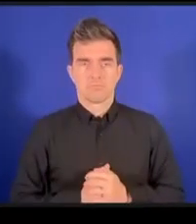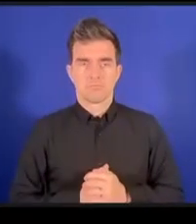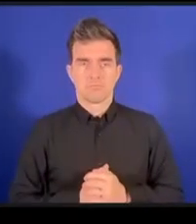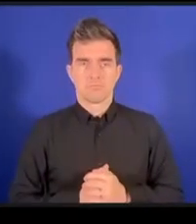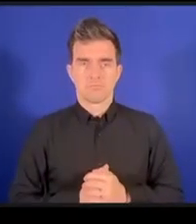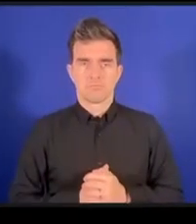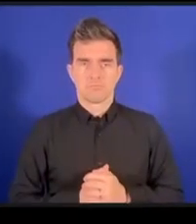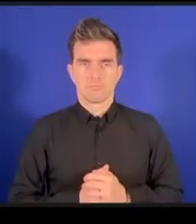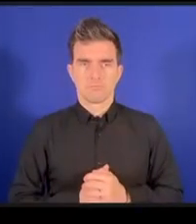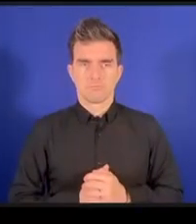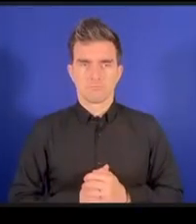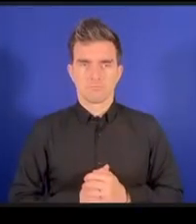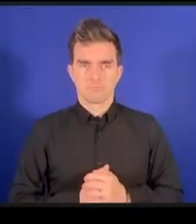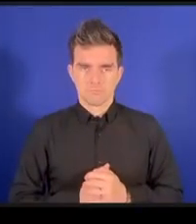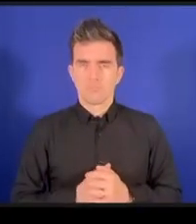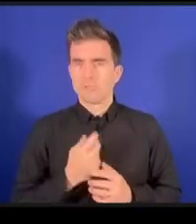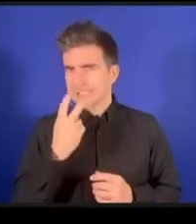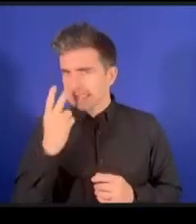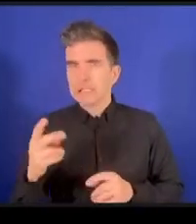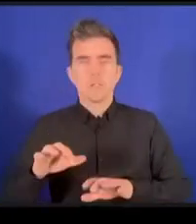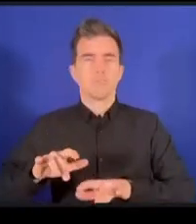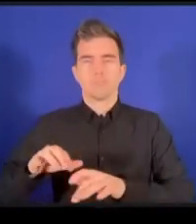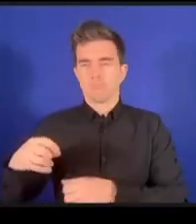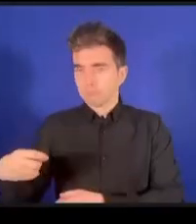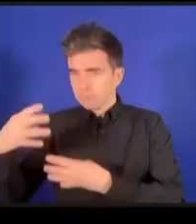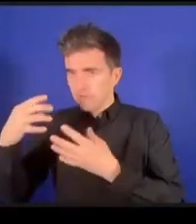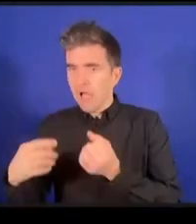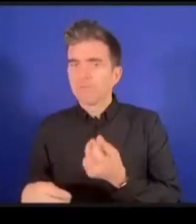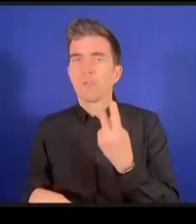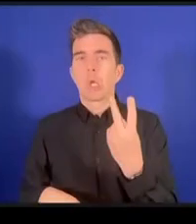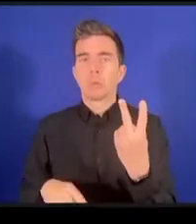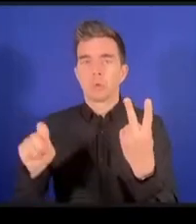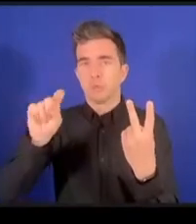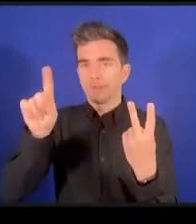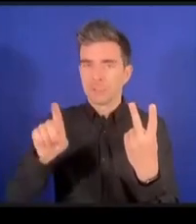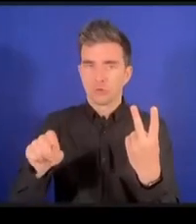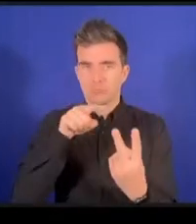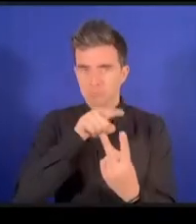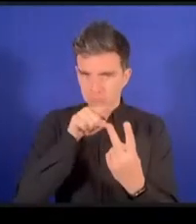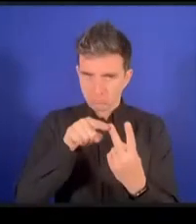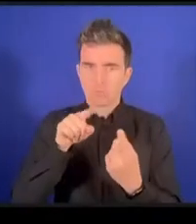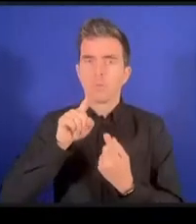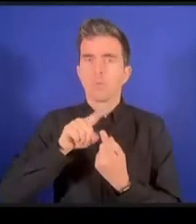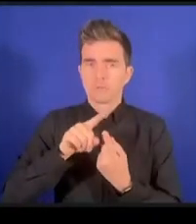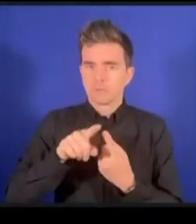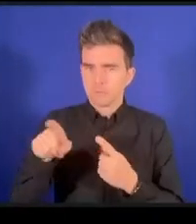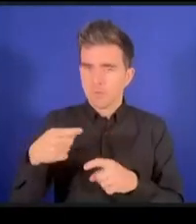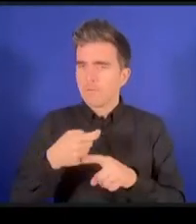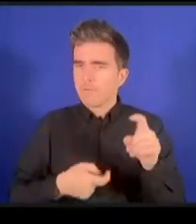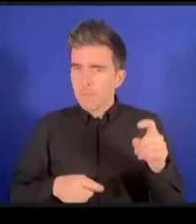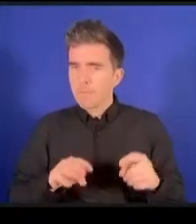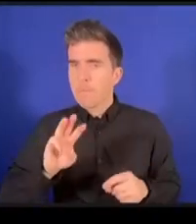есть два вопроса от удалённых участников первый от господина Джеймса из Камеруна он говорит